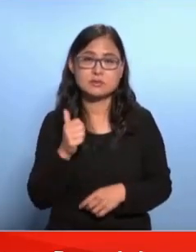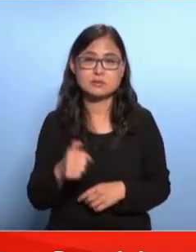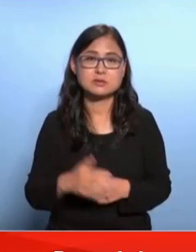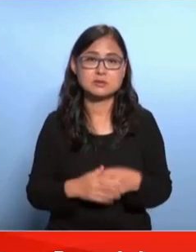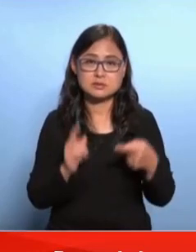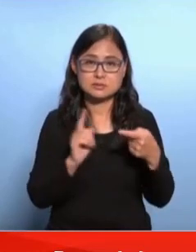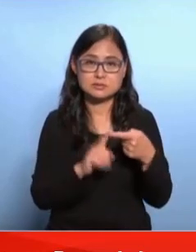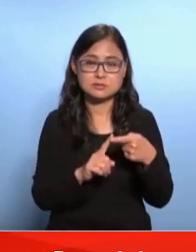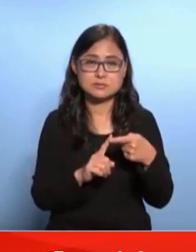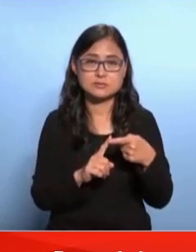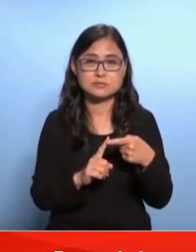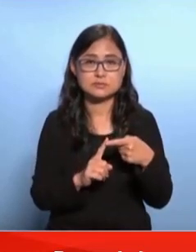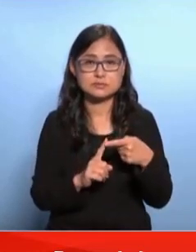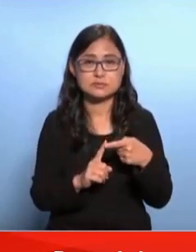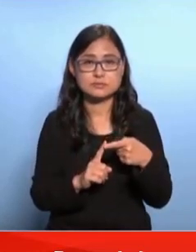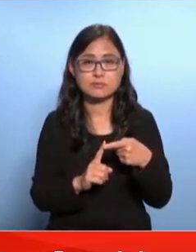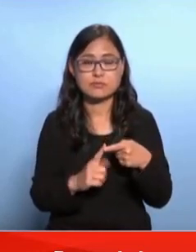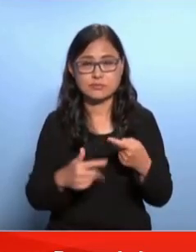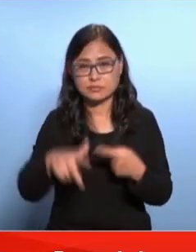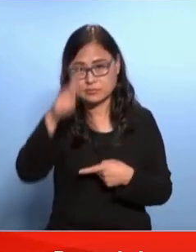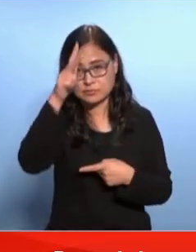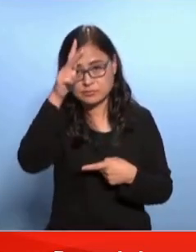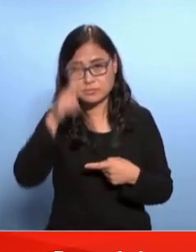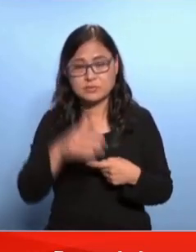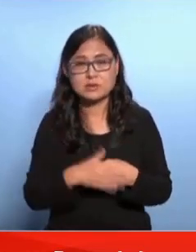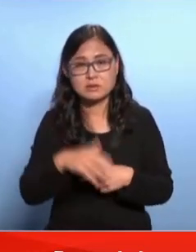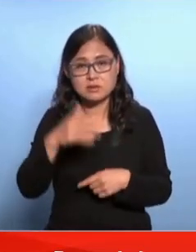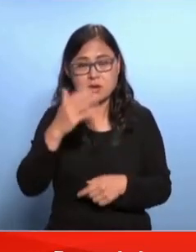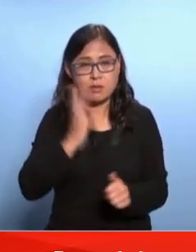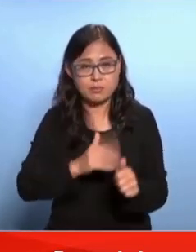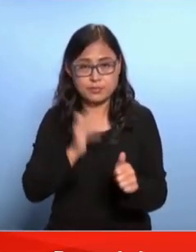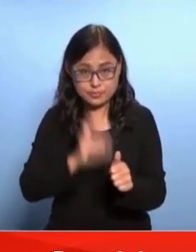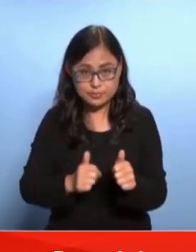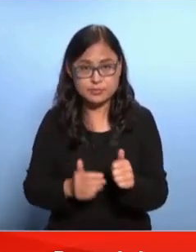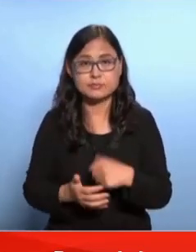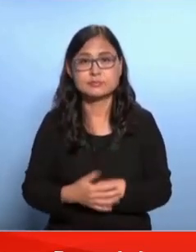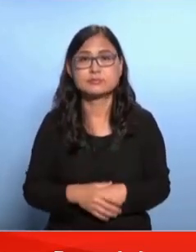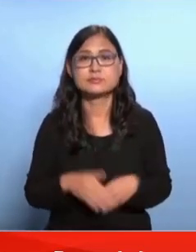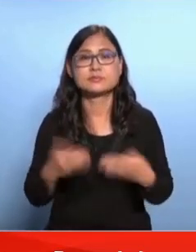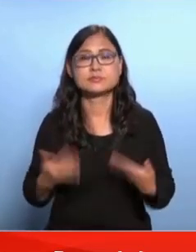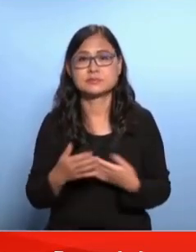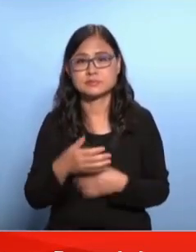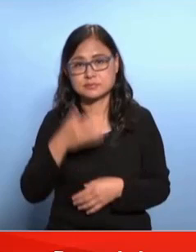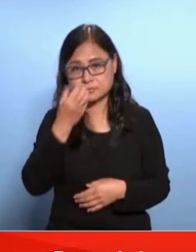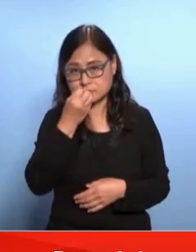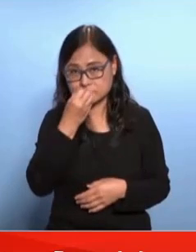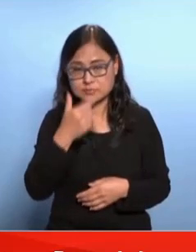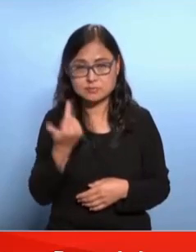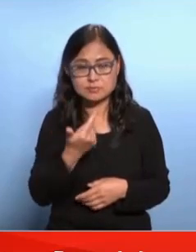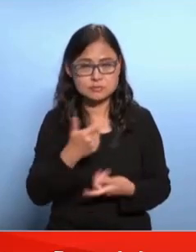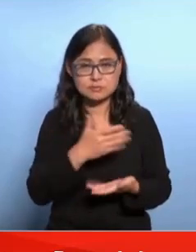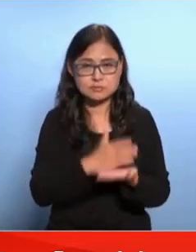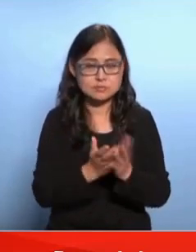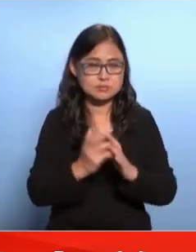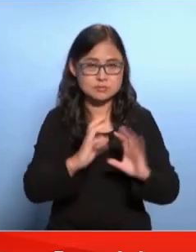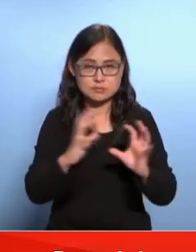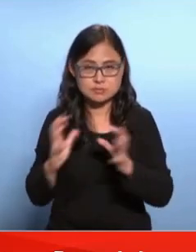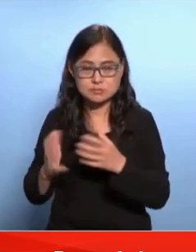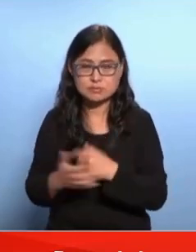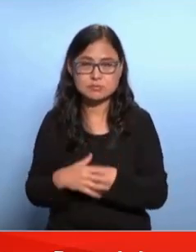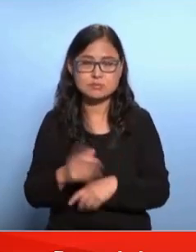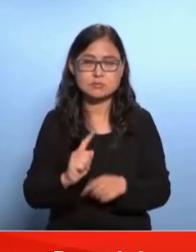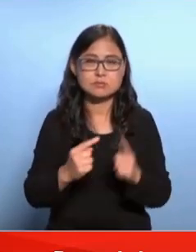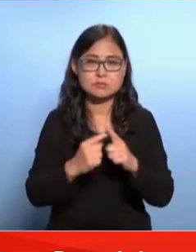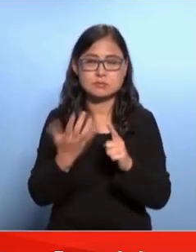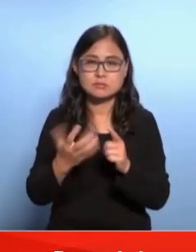一咧就係、政府都係好了解呢一刻咧，香港好多行業咧都面對人